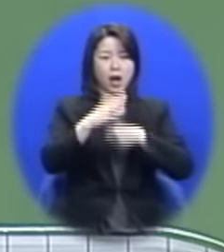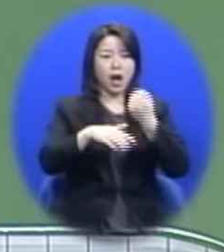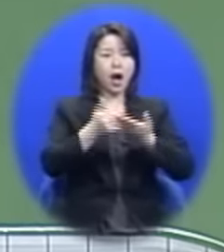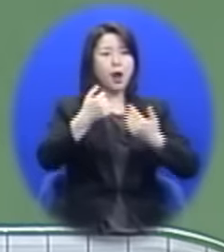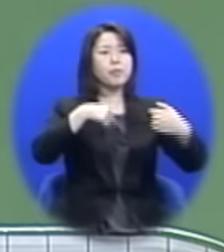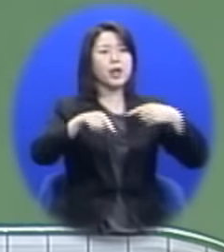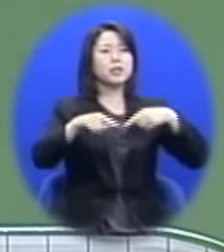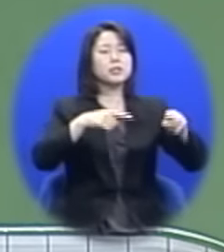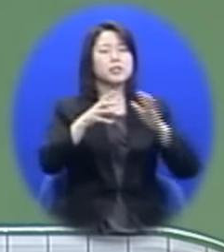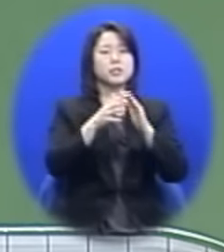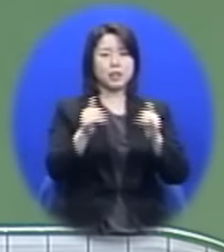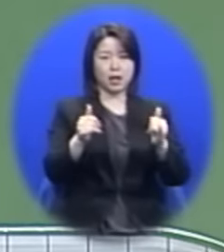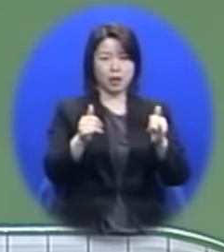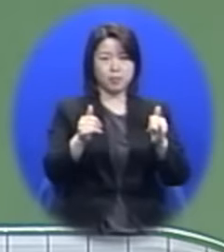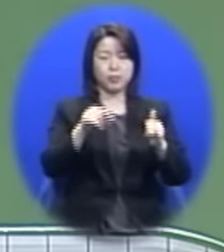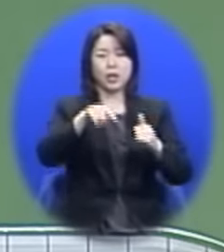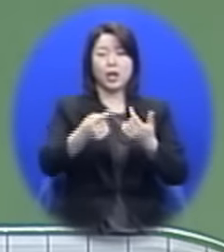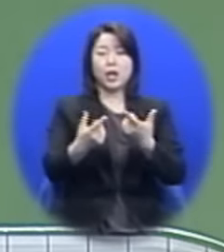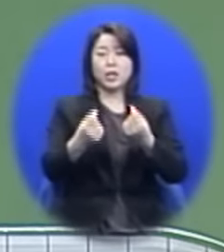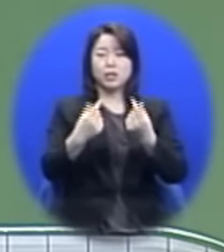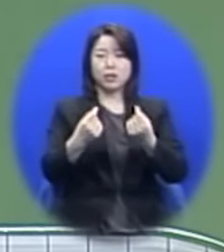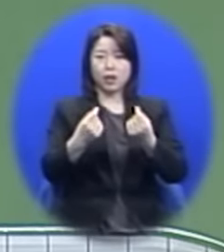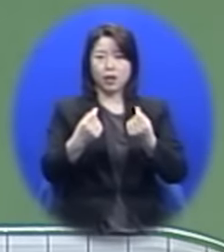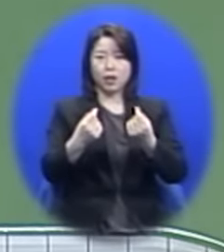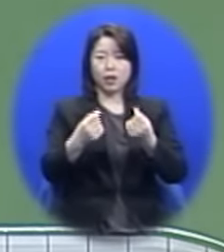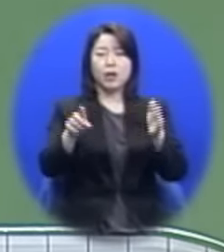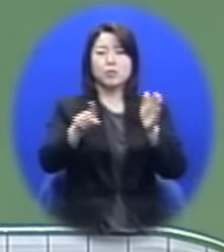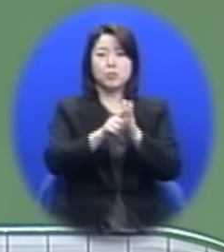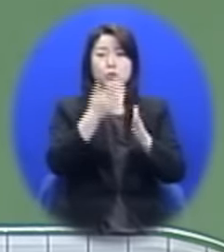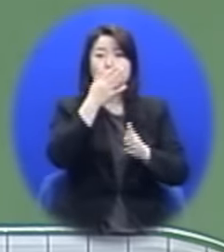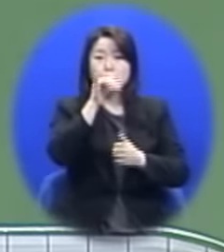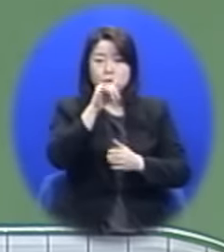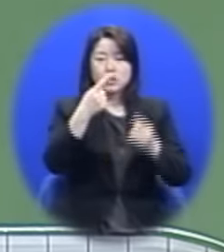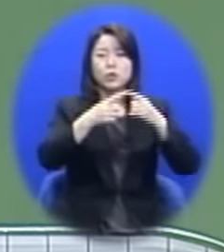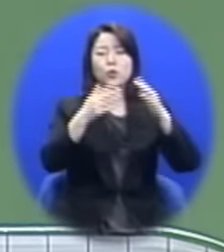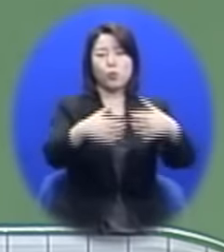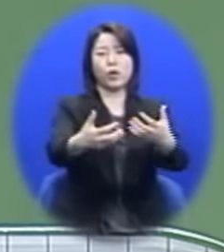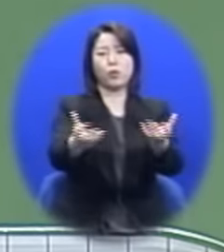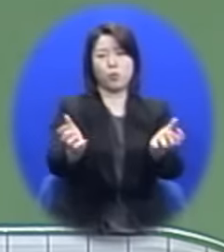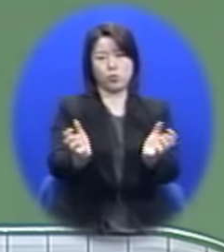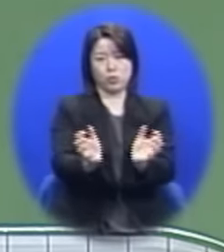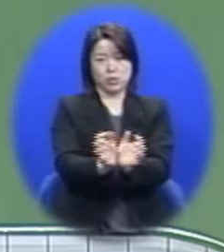사람들이네, 이렇게 해줄 수 있는 바로 그 교회 공동체.